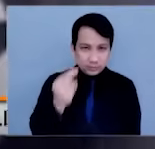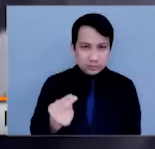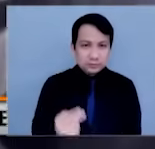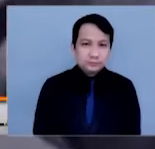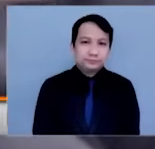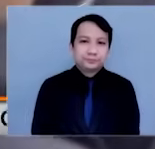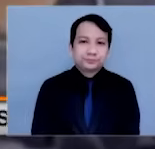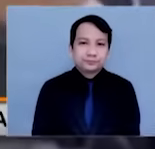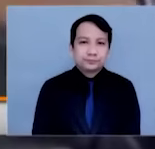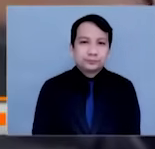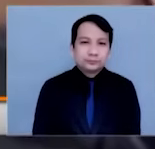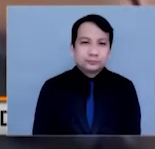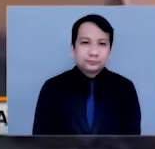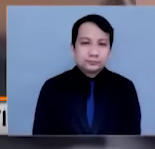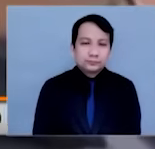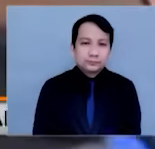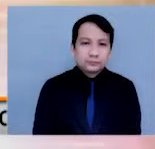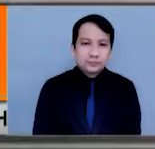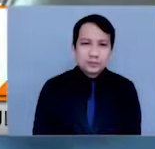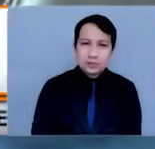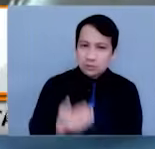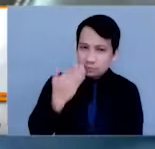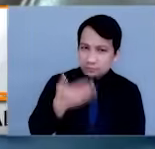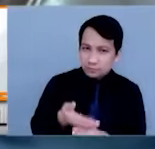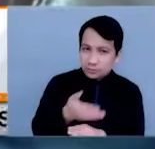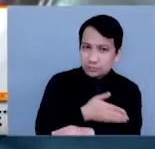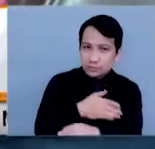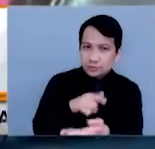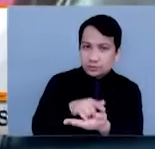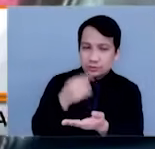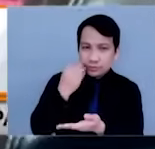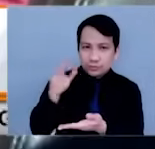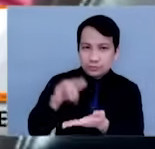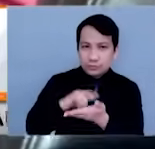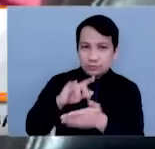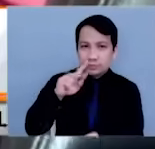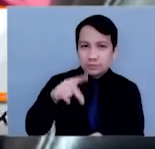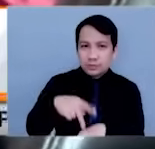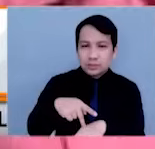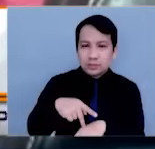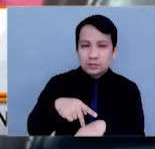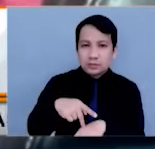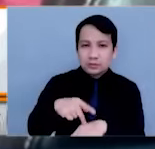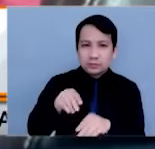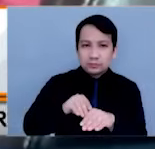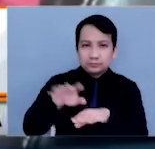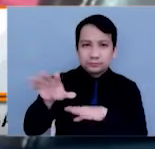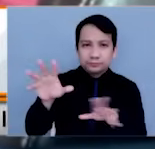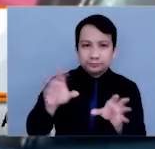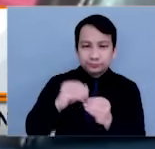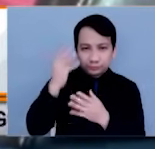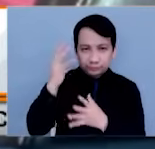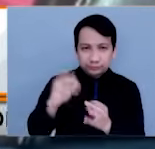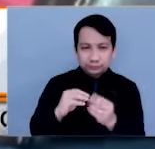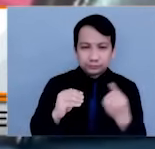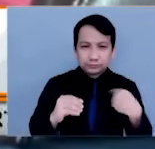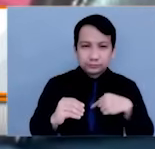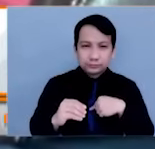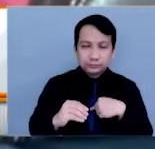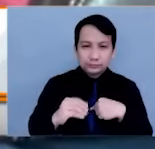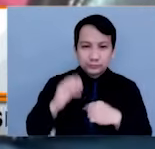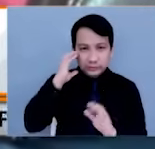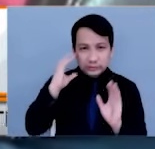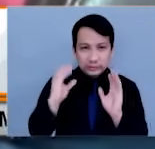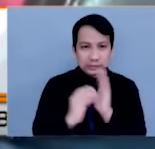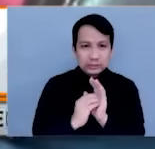Bago pa naiuwi ng Pilipinas si Alice Guo, nauna nang kumalat online ang mga litratong ito. Ang dating alkalde, all smiles pa